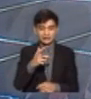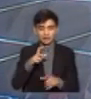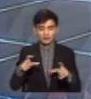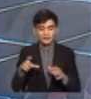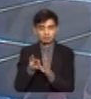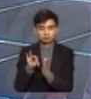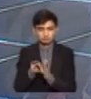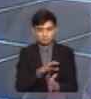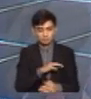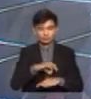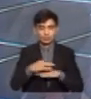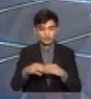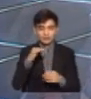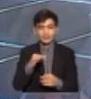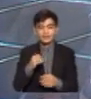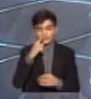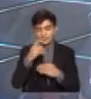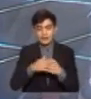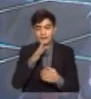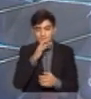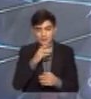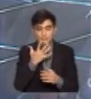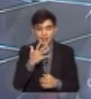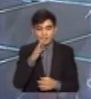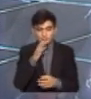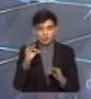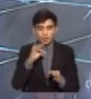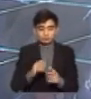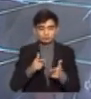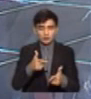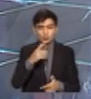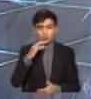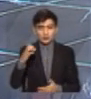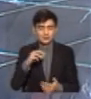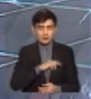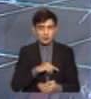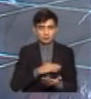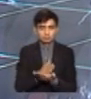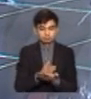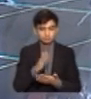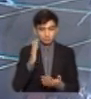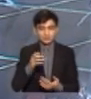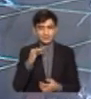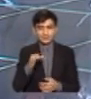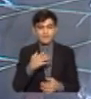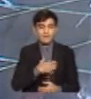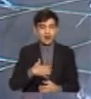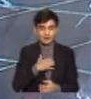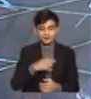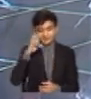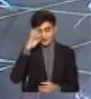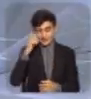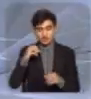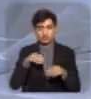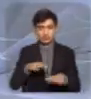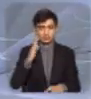отбор, и в ближайшее время, в течение 5 лет, они займут должности в госучреждениях и будут принимать важные для страны